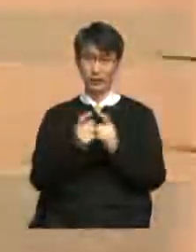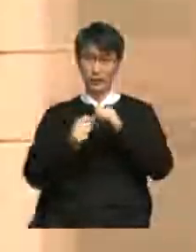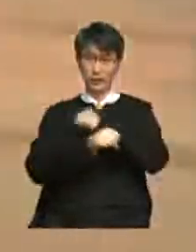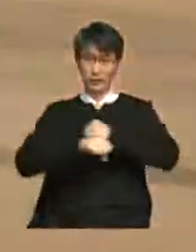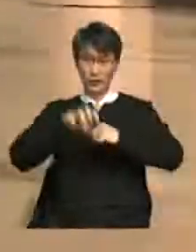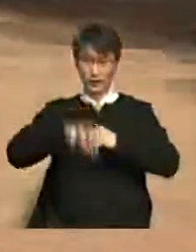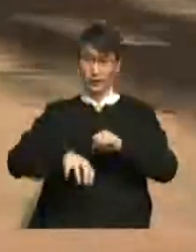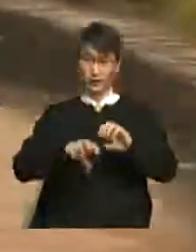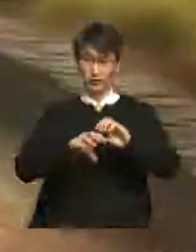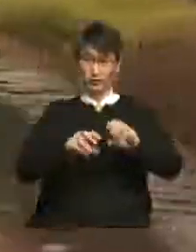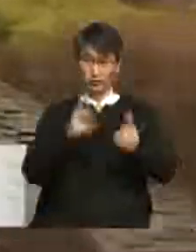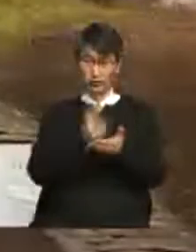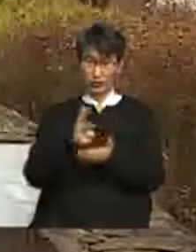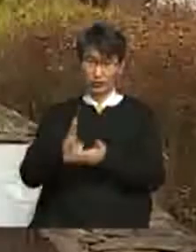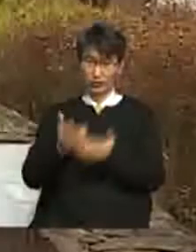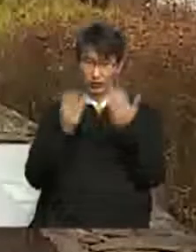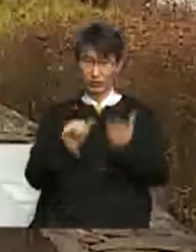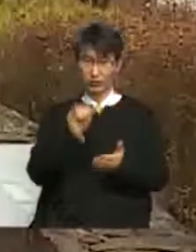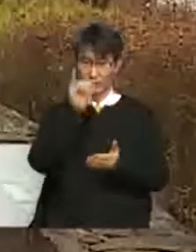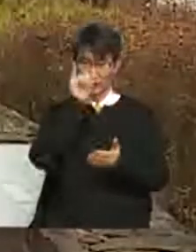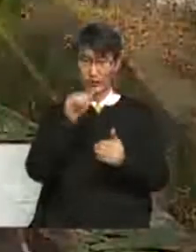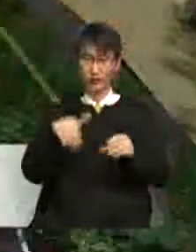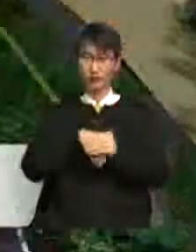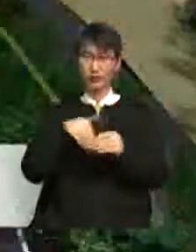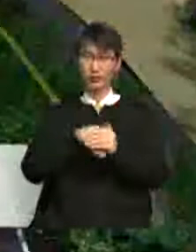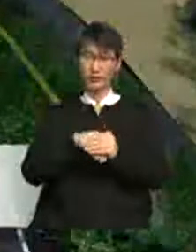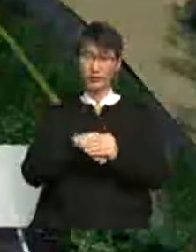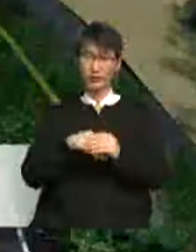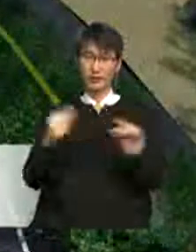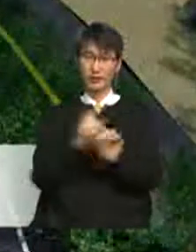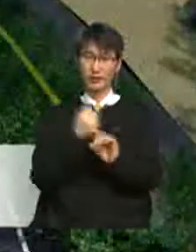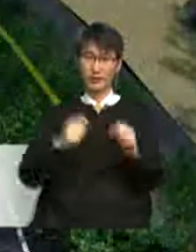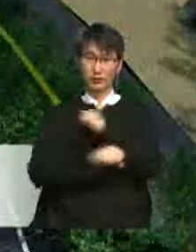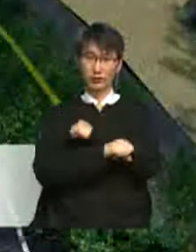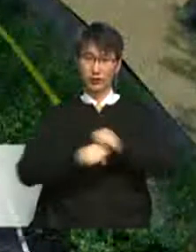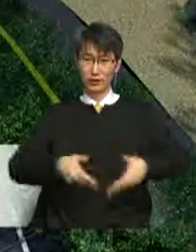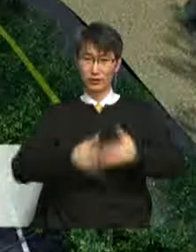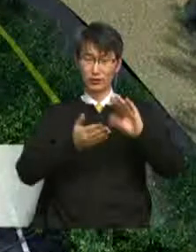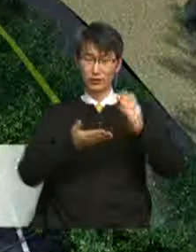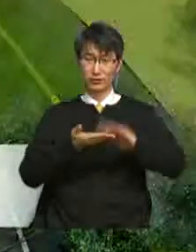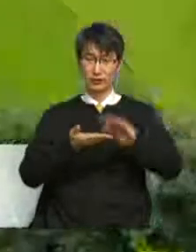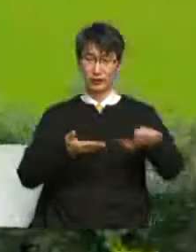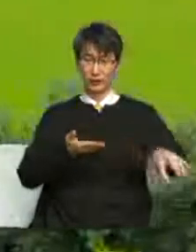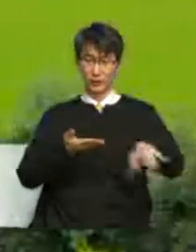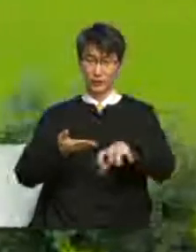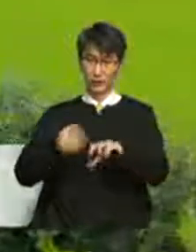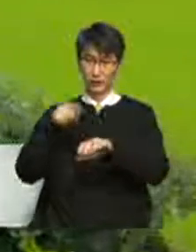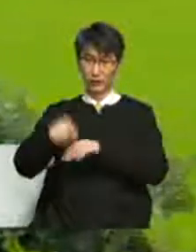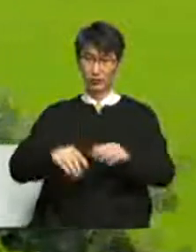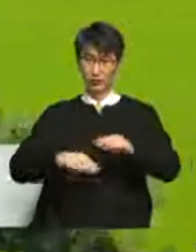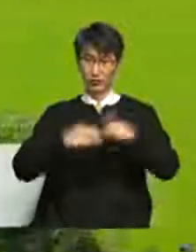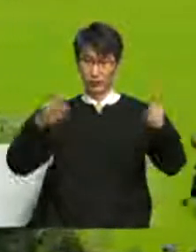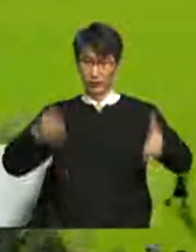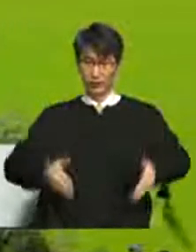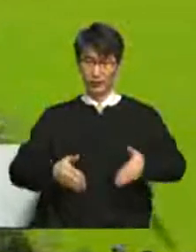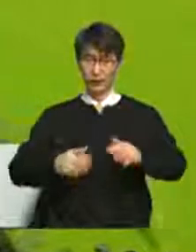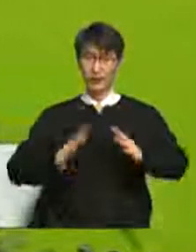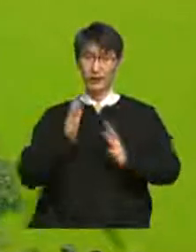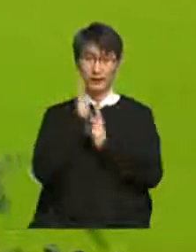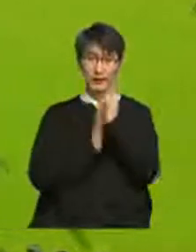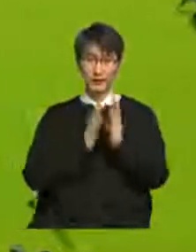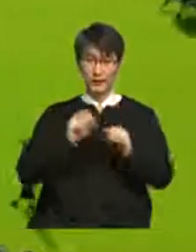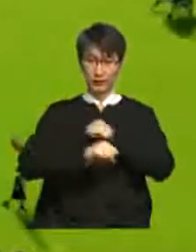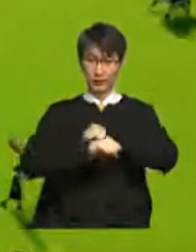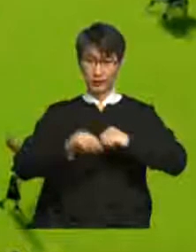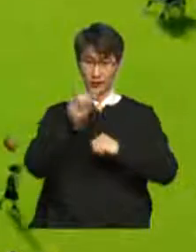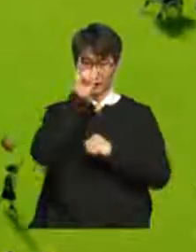광장과 주차장 부지는 주민들이 쉴 수 있는 문화 힐링 광장으로 조성됩니다. 이곳엔 야외 무대와 잔디 광장이 들어설